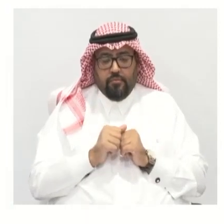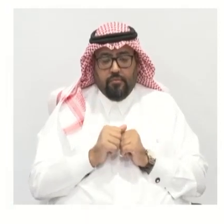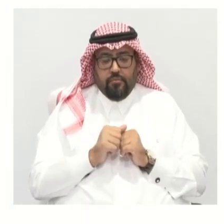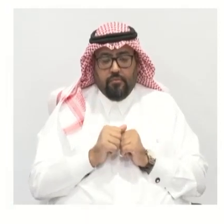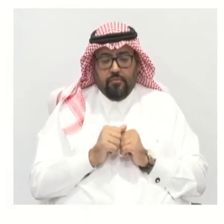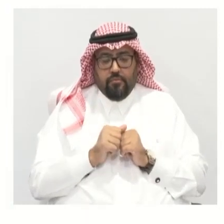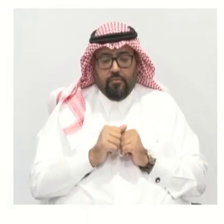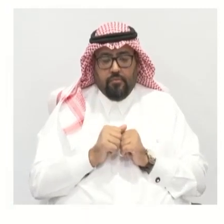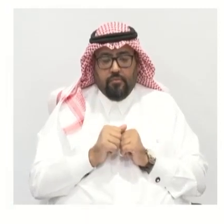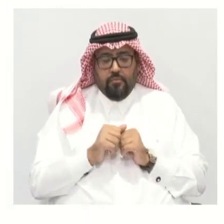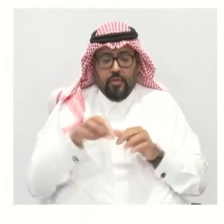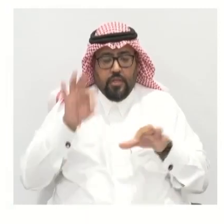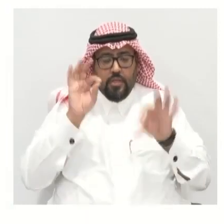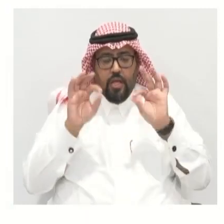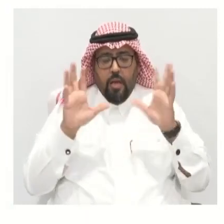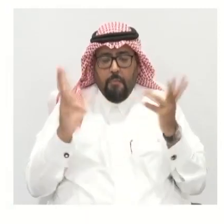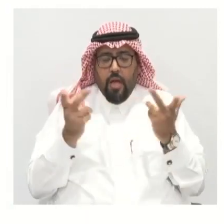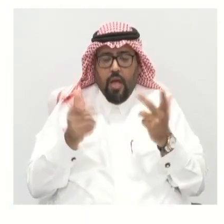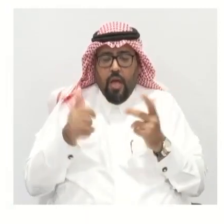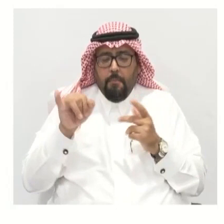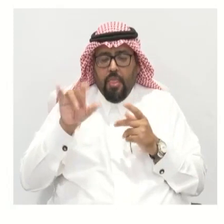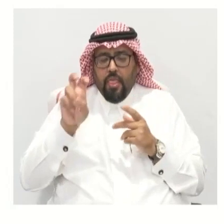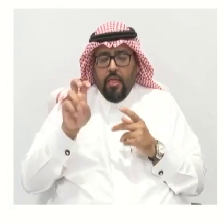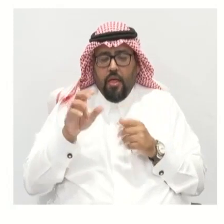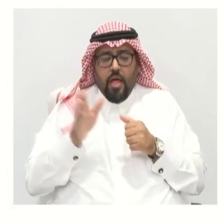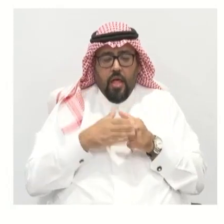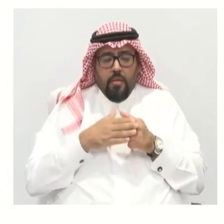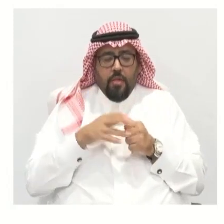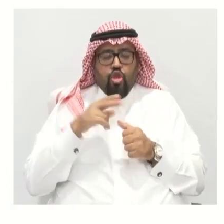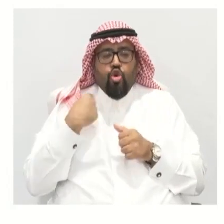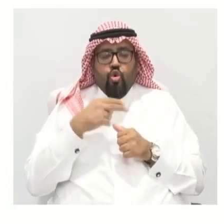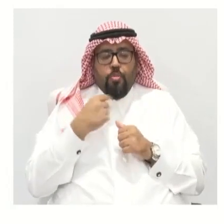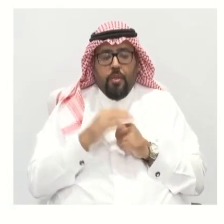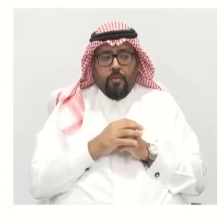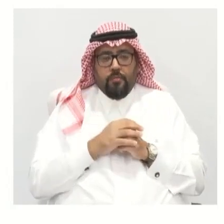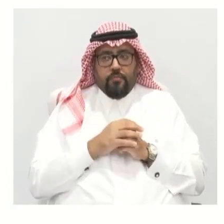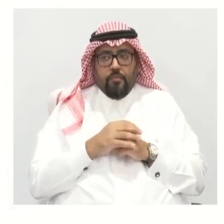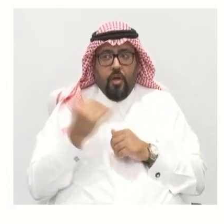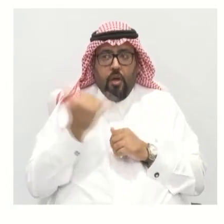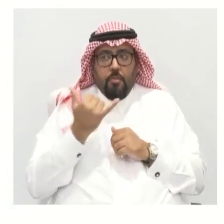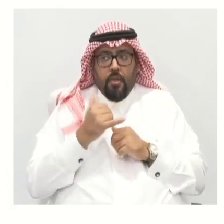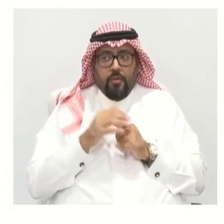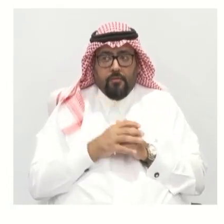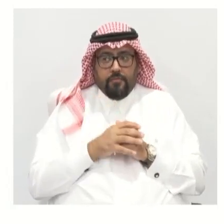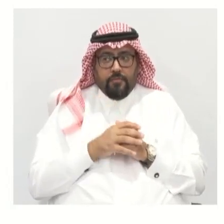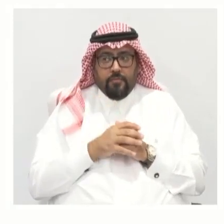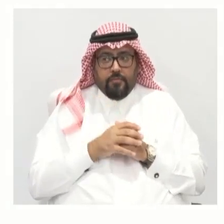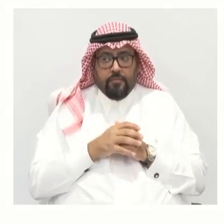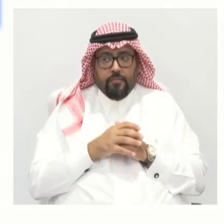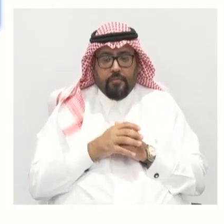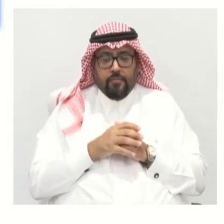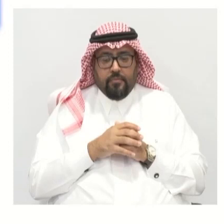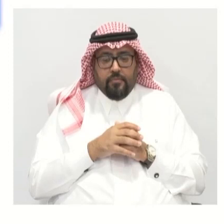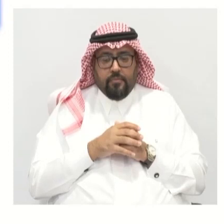فيكم استنتج ما اهميه الخدمات الحكوميه اذا لها اهميه ما اهميتها